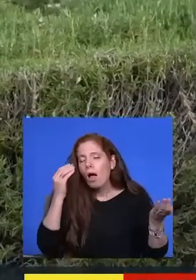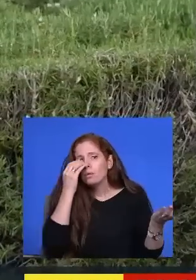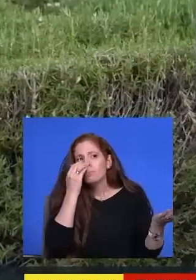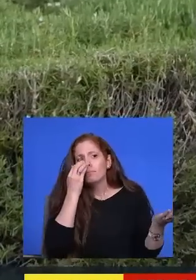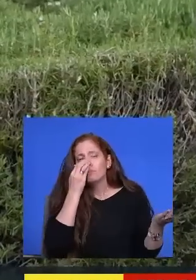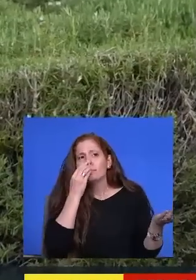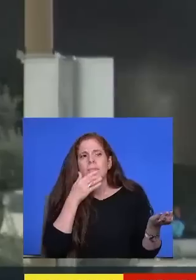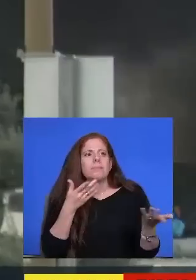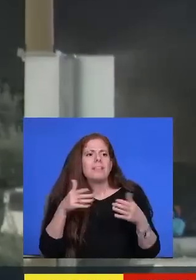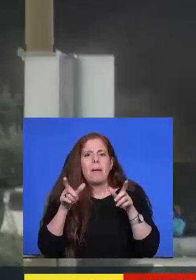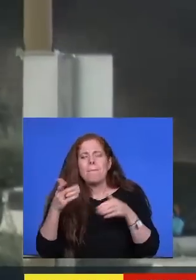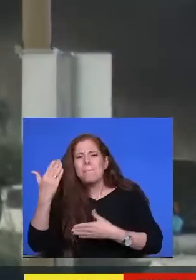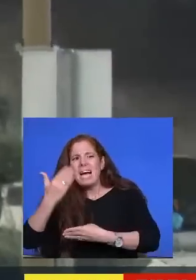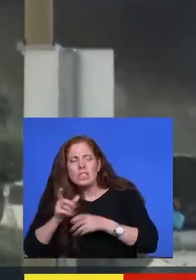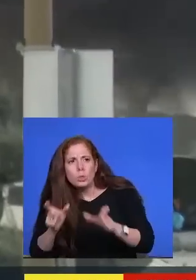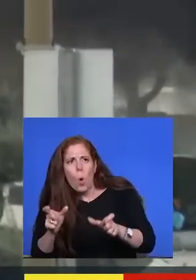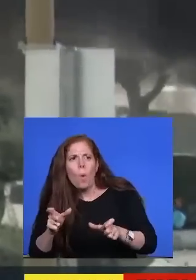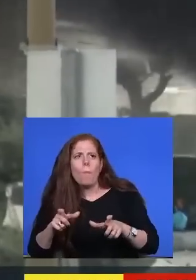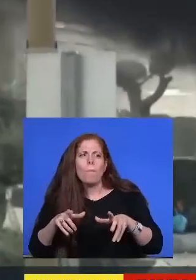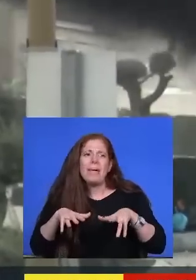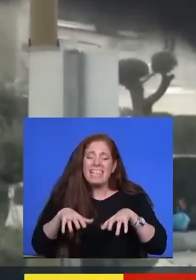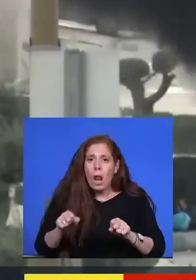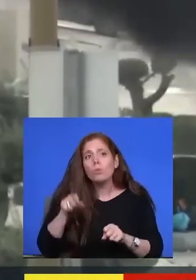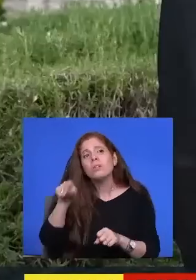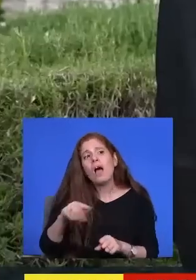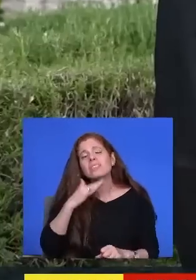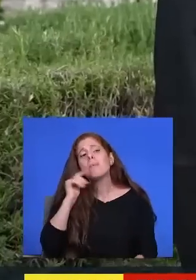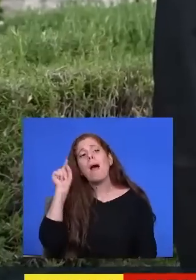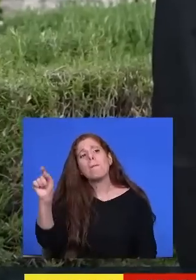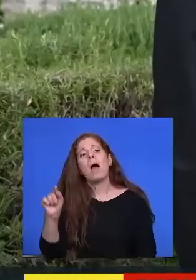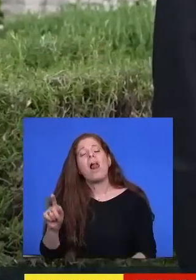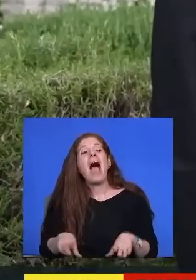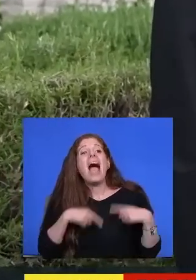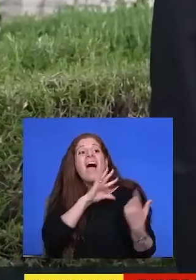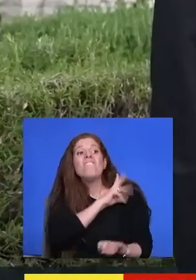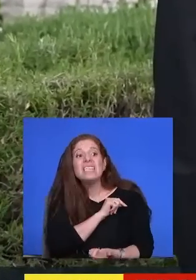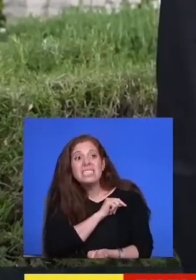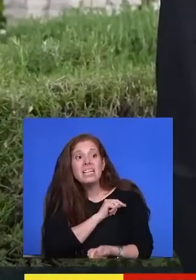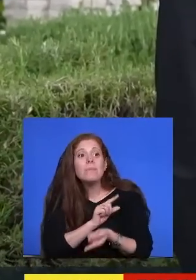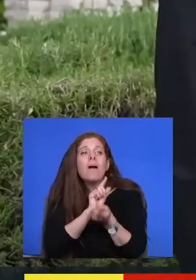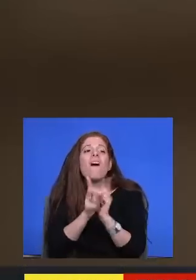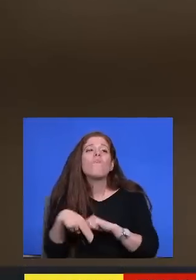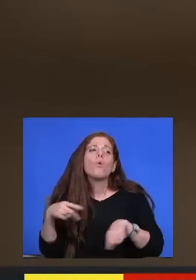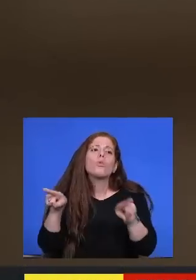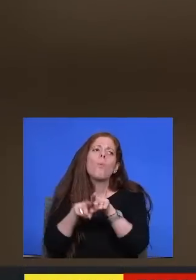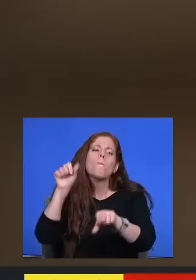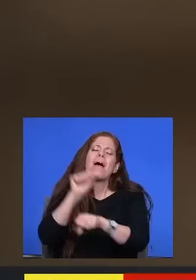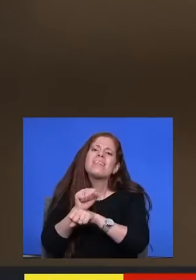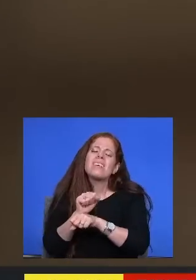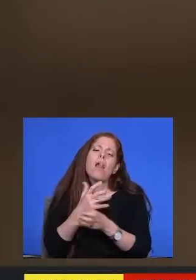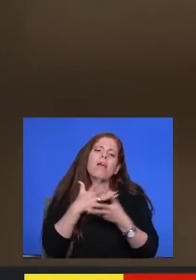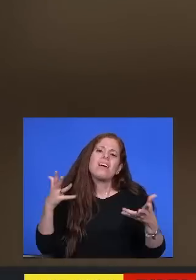فيه هون حاجز فيه هون مستوطنة رام الله هيك يعني هيك الحياة حياة الفلسطيني أصبحت سجن كبير